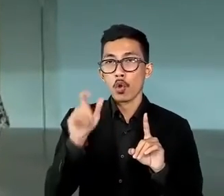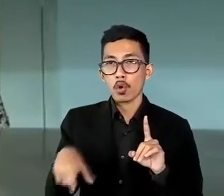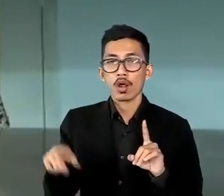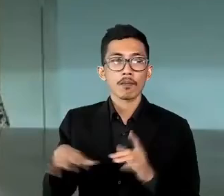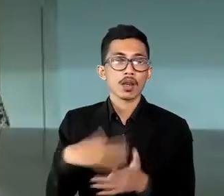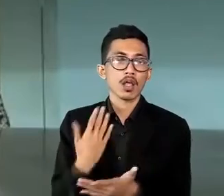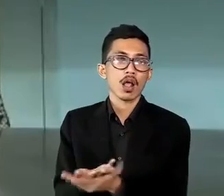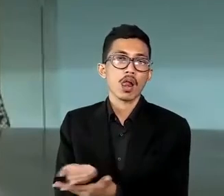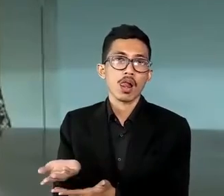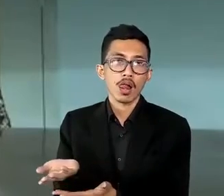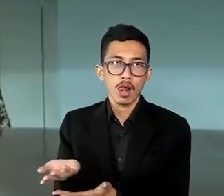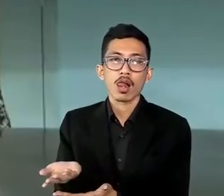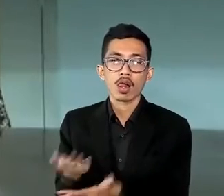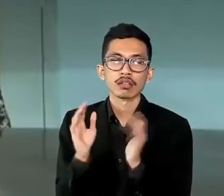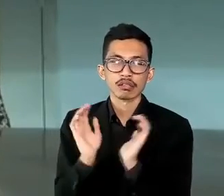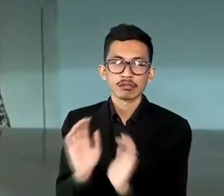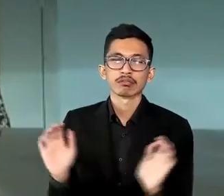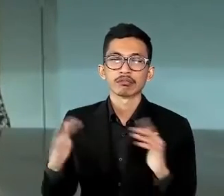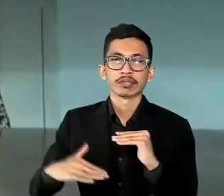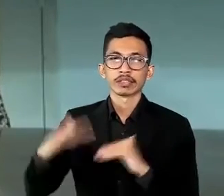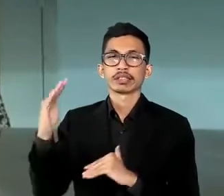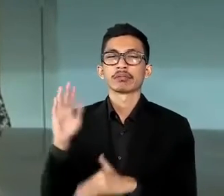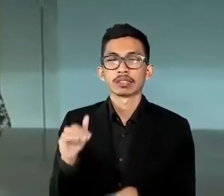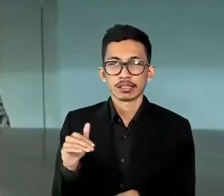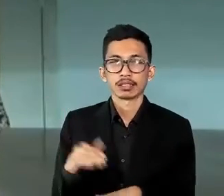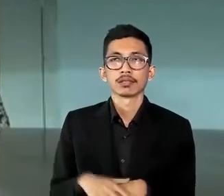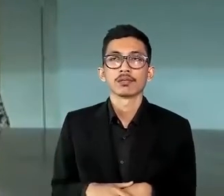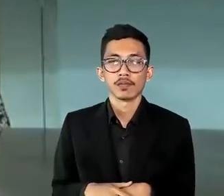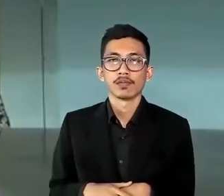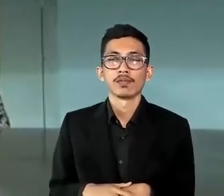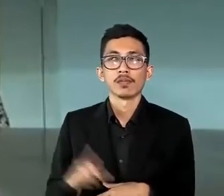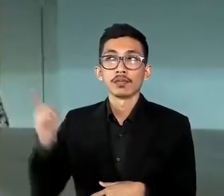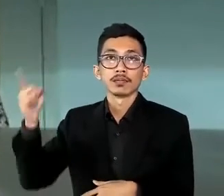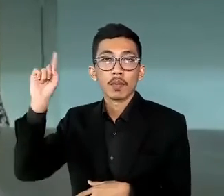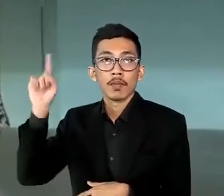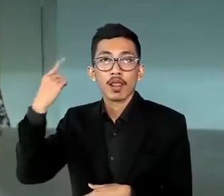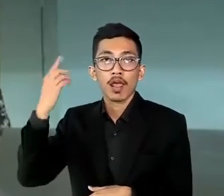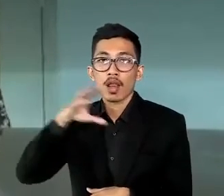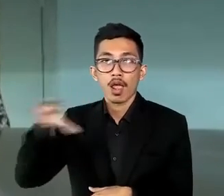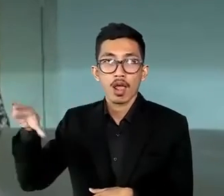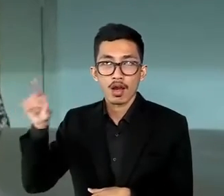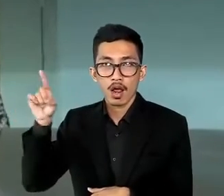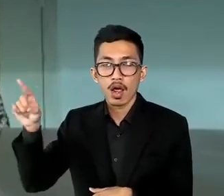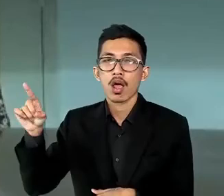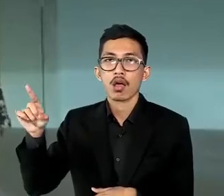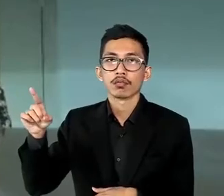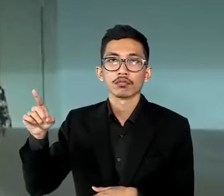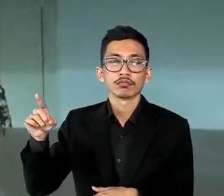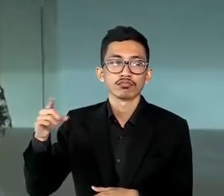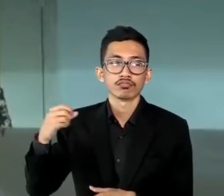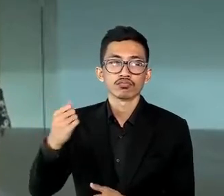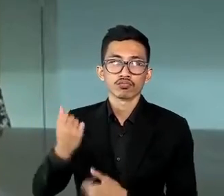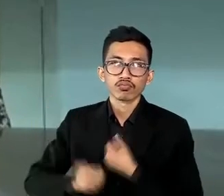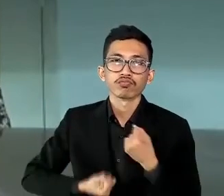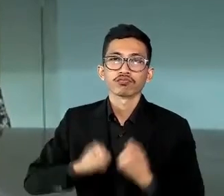ini meninggal. Ini masih cukup tinggi. Nah, kemudian dari pemerintah daerah juga saat sekarang sedang menggalakkan